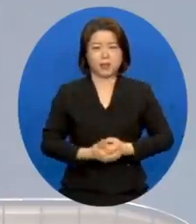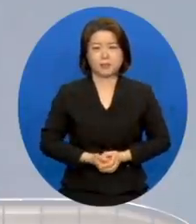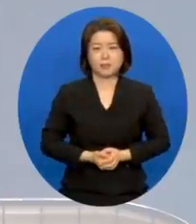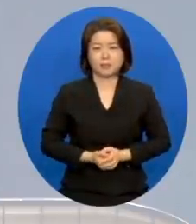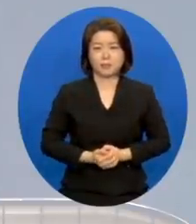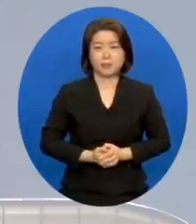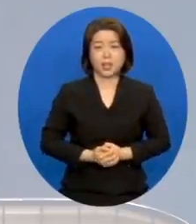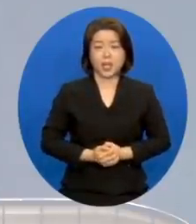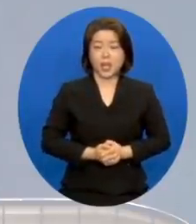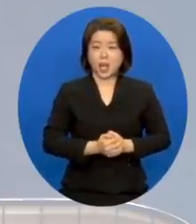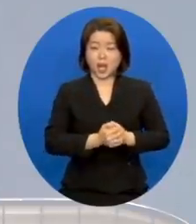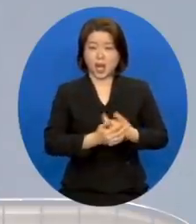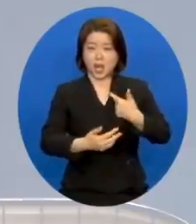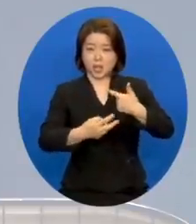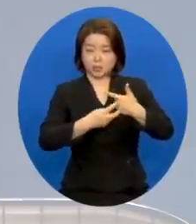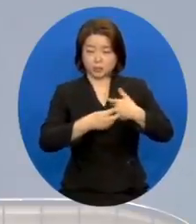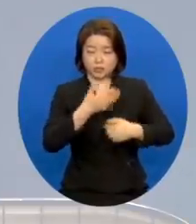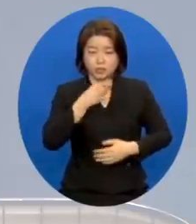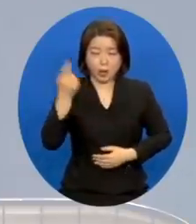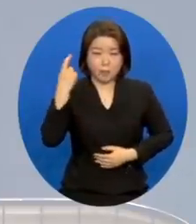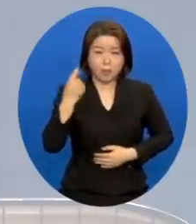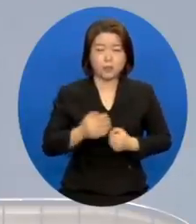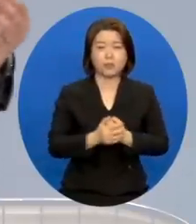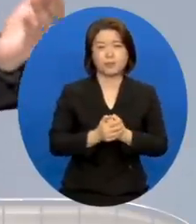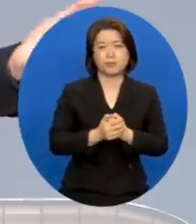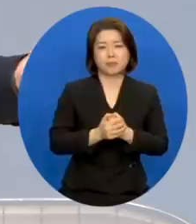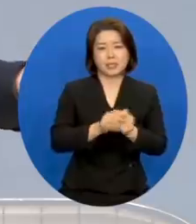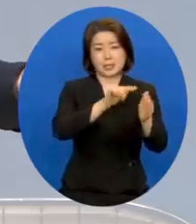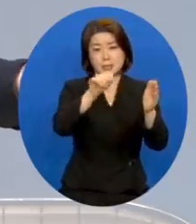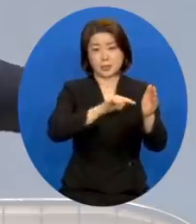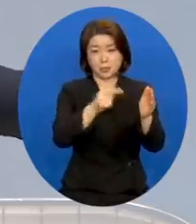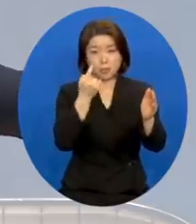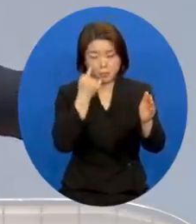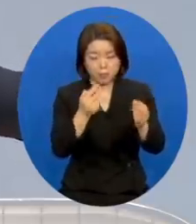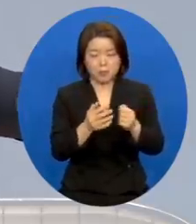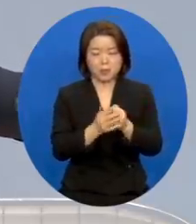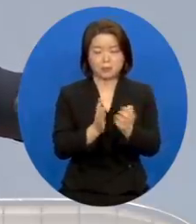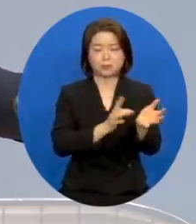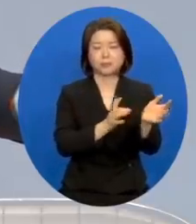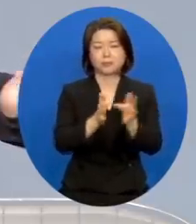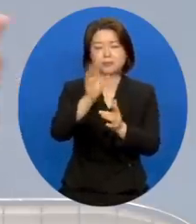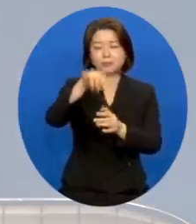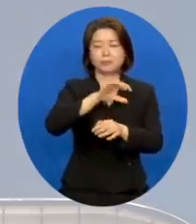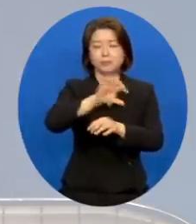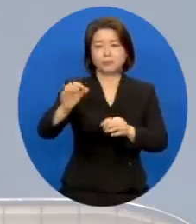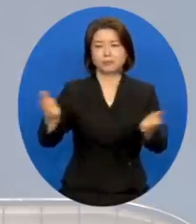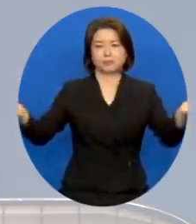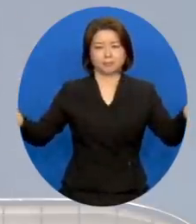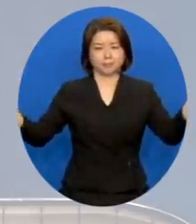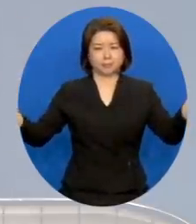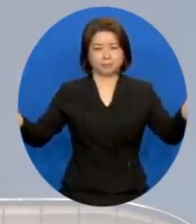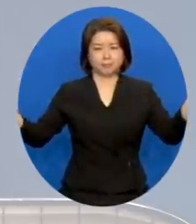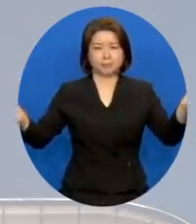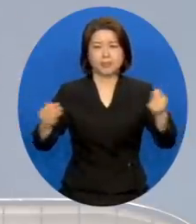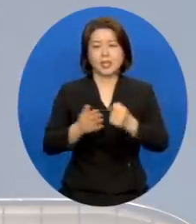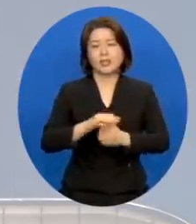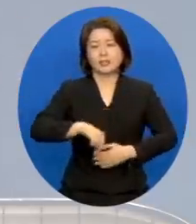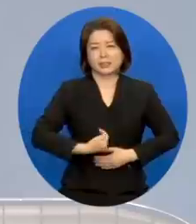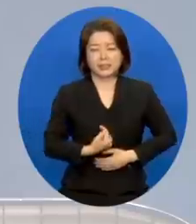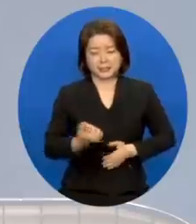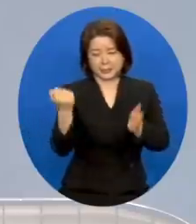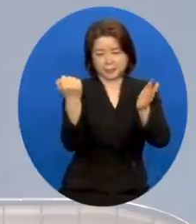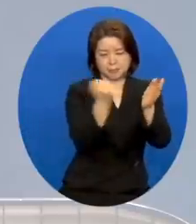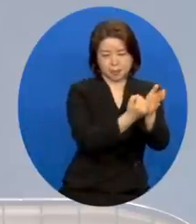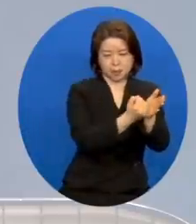누가복음 23장 34절 레 예수님께서 십자가에 달리실 여서 당신을 십자가에 못박아